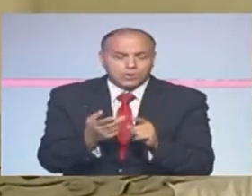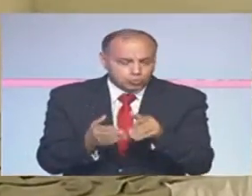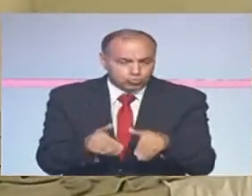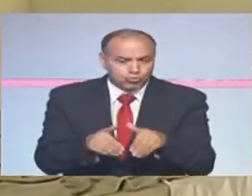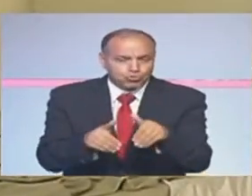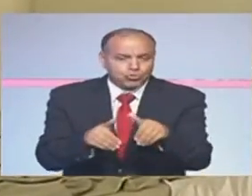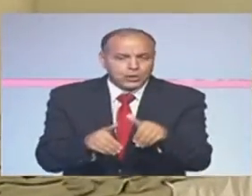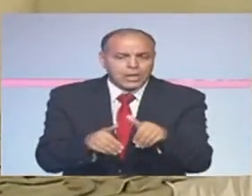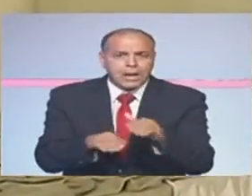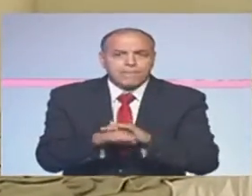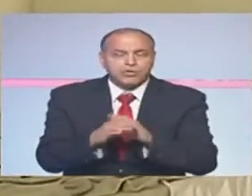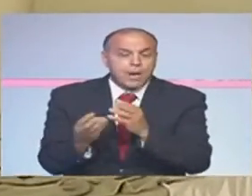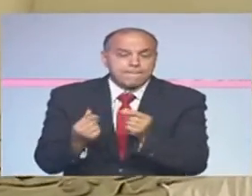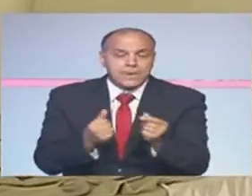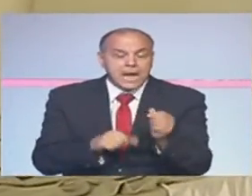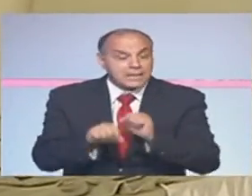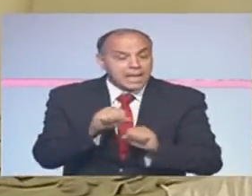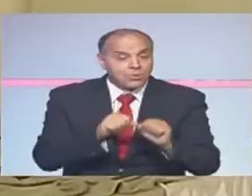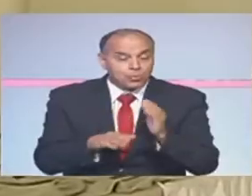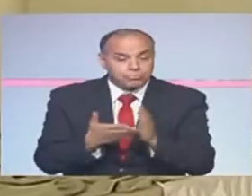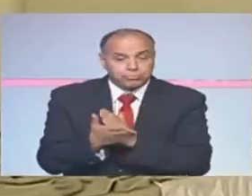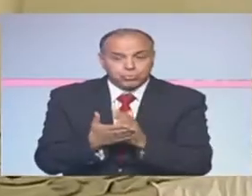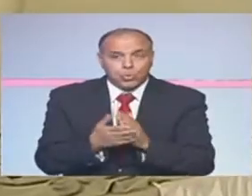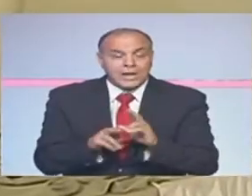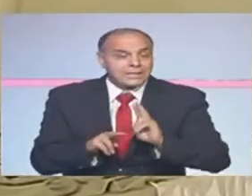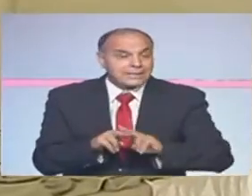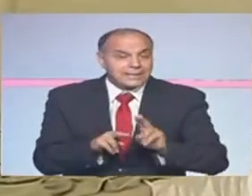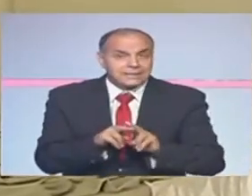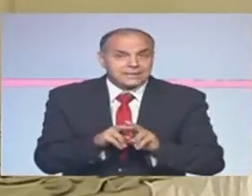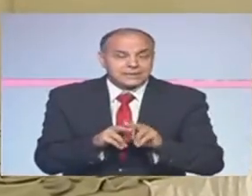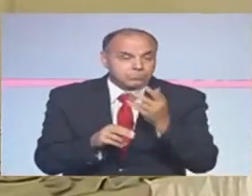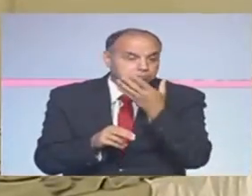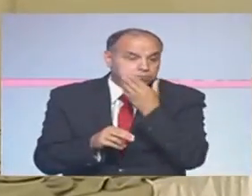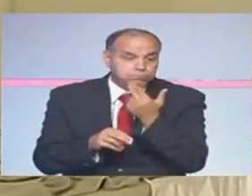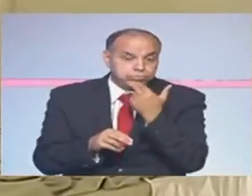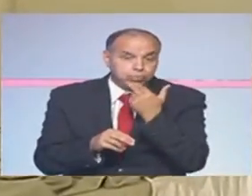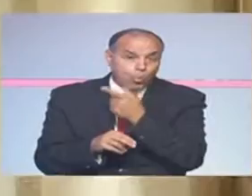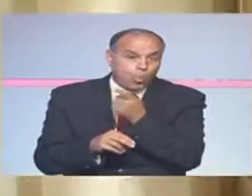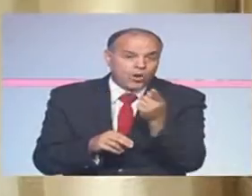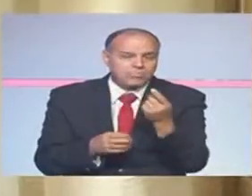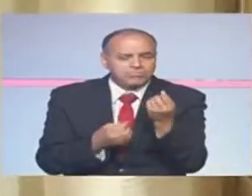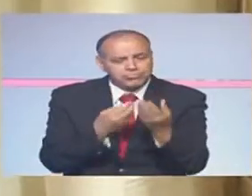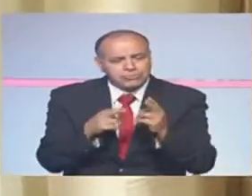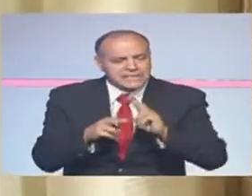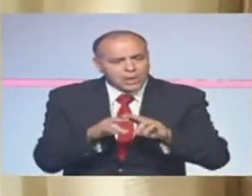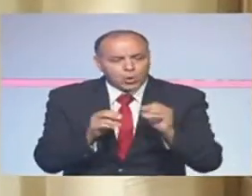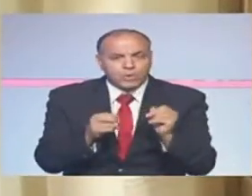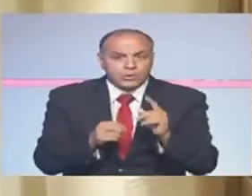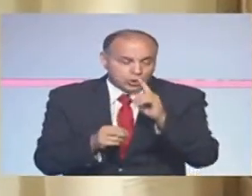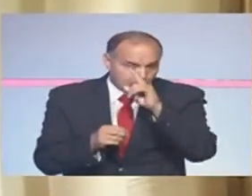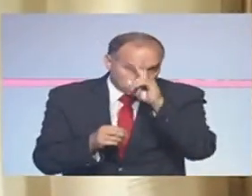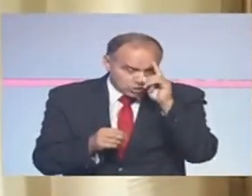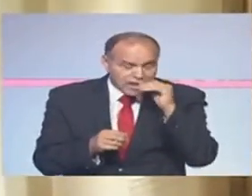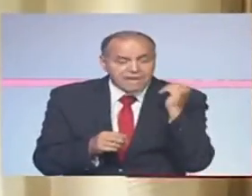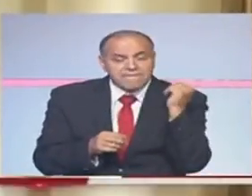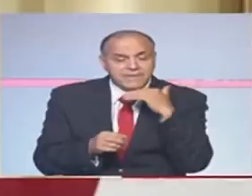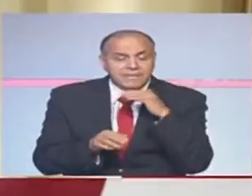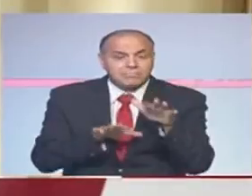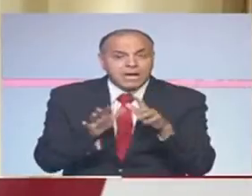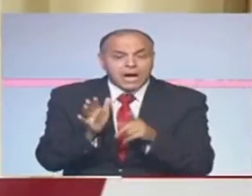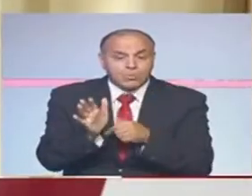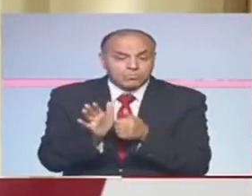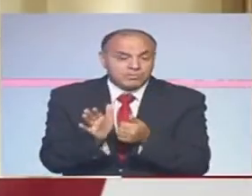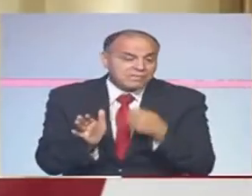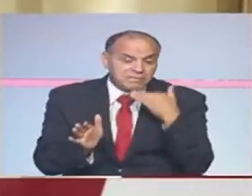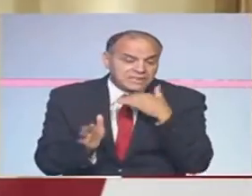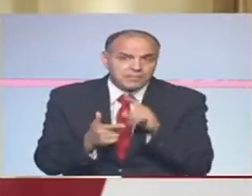الله هناك في المجال البيئي واه تحسين المشهد الباقي بصفه عامه ان شاء الله نصره في الاجراءات بما